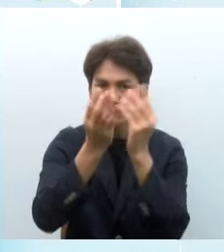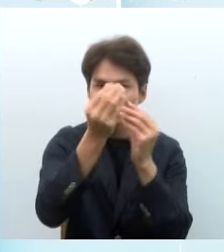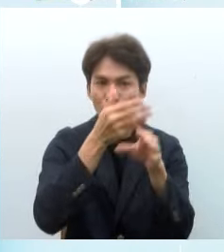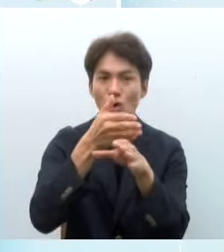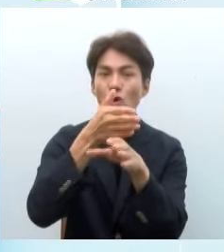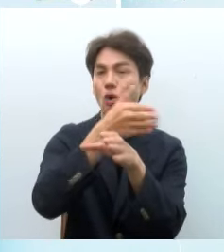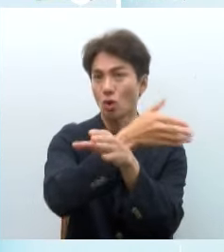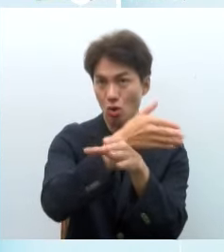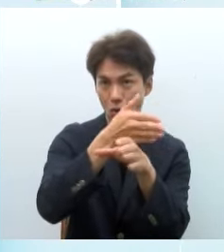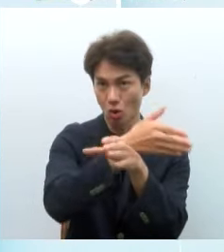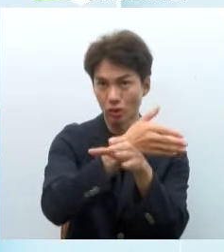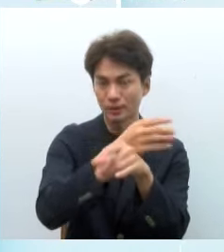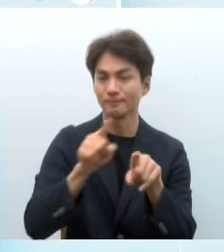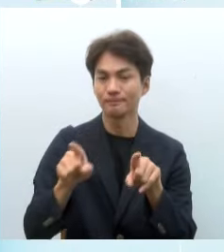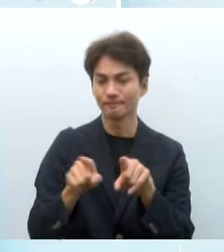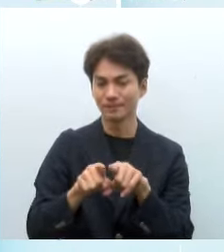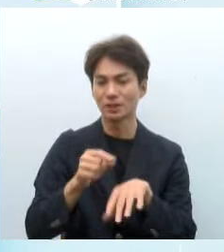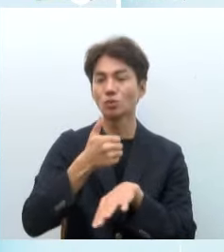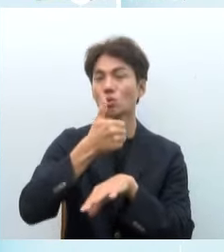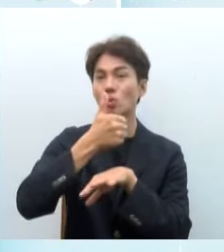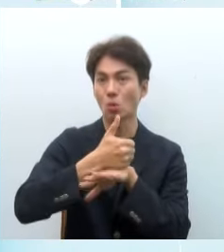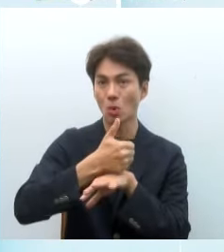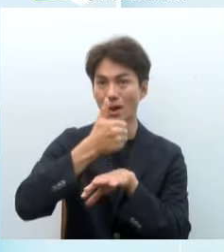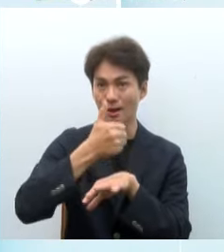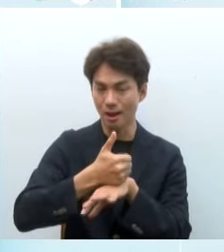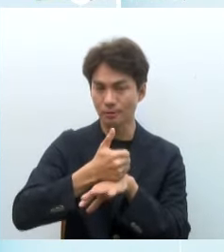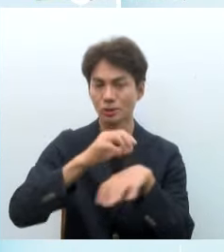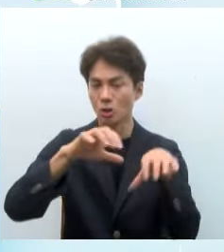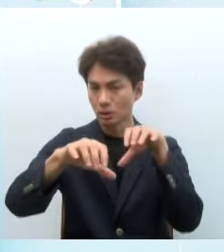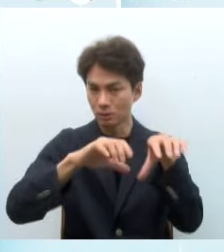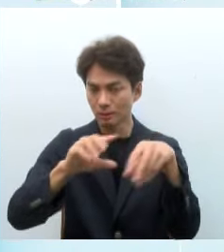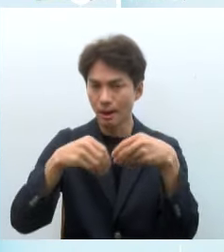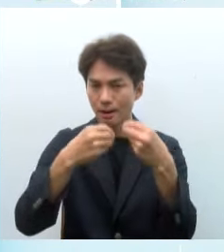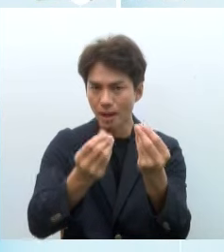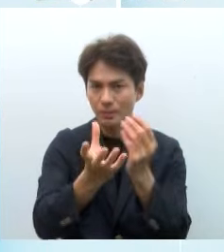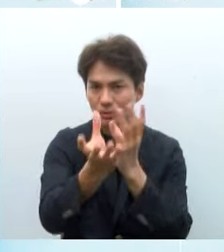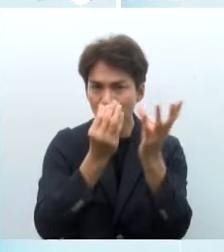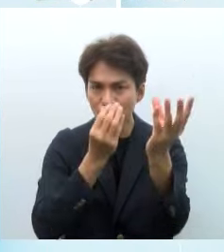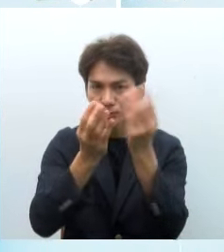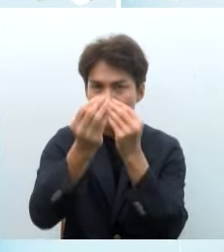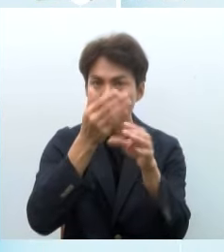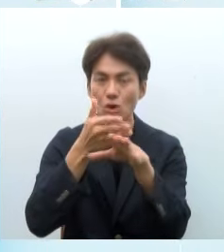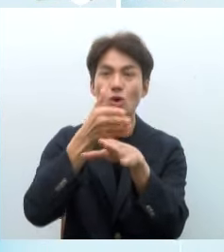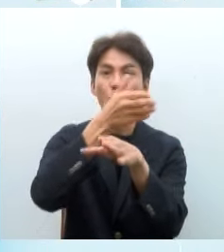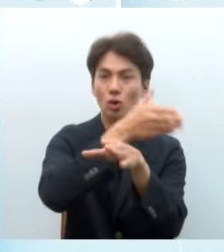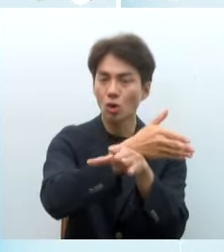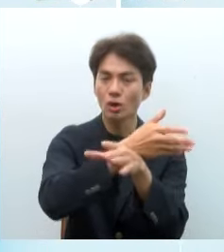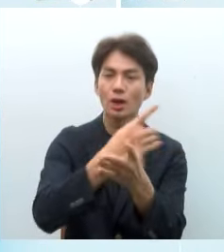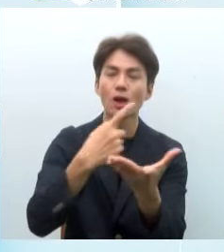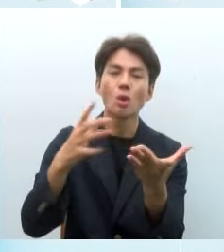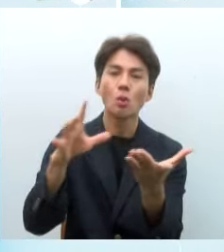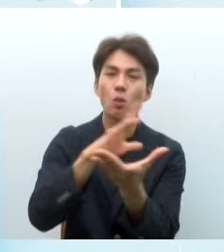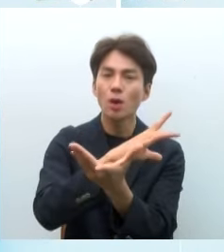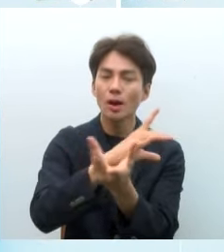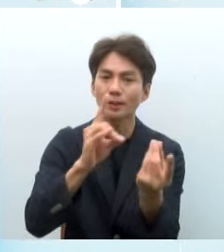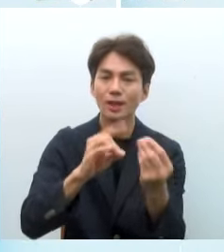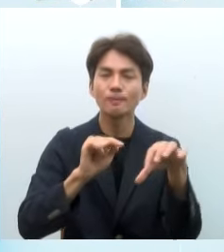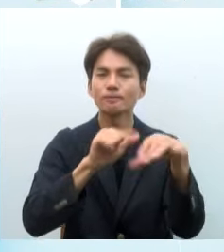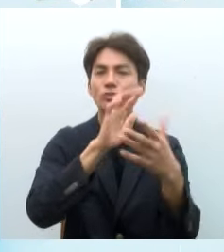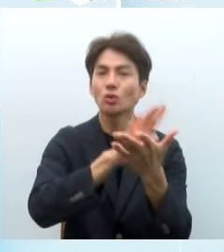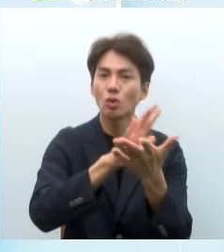โดยผู้มีอำนาจบรรจุนะครับต้องจัดการให้มีการปฐมนิเทศเรื่องวัฒนธรรมองค์กรบทบาทหน้า